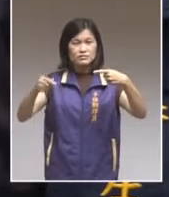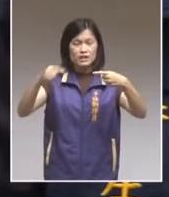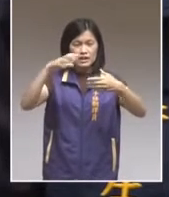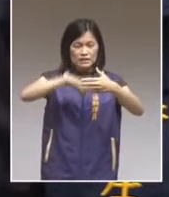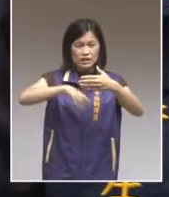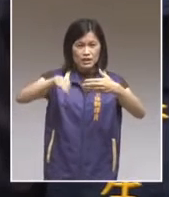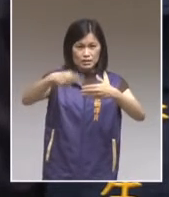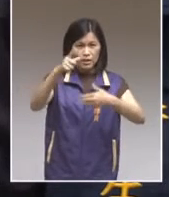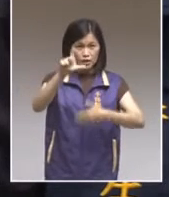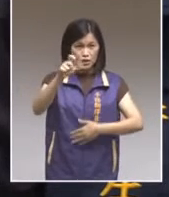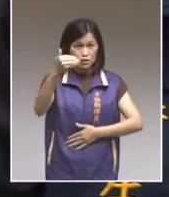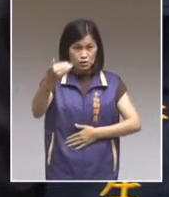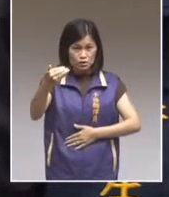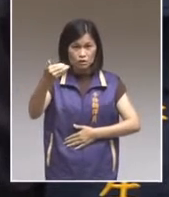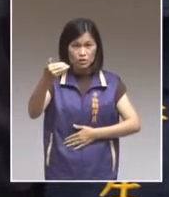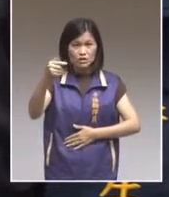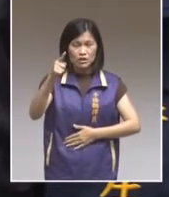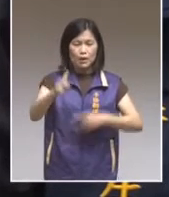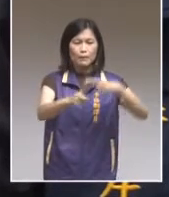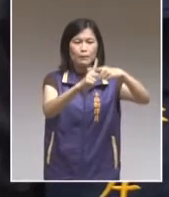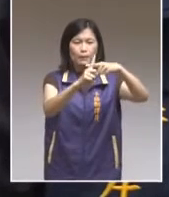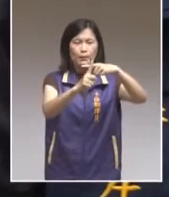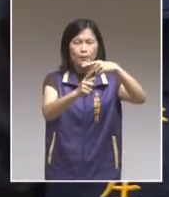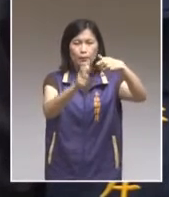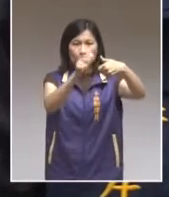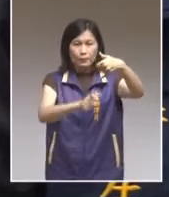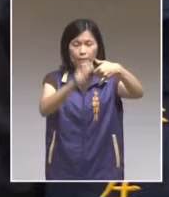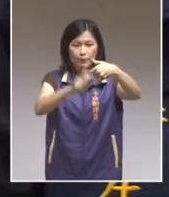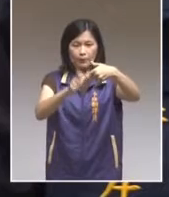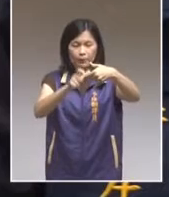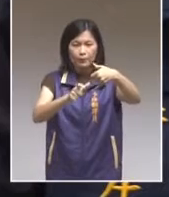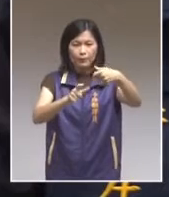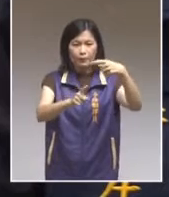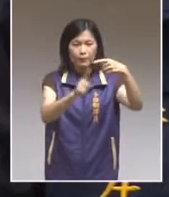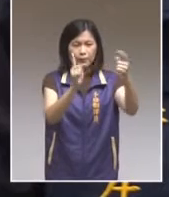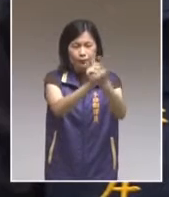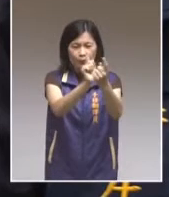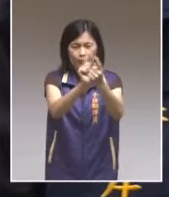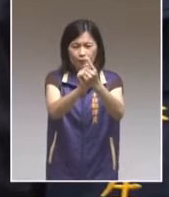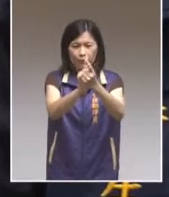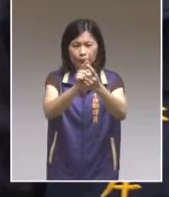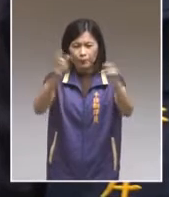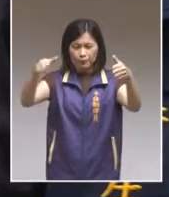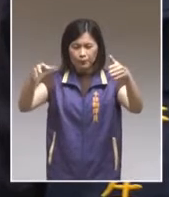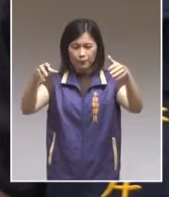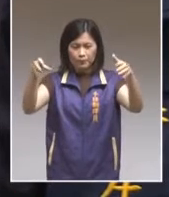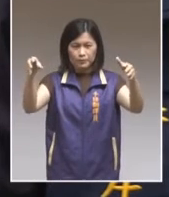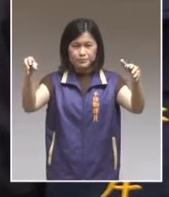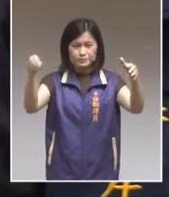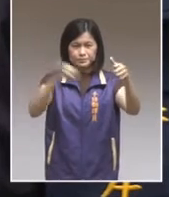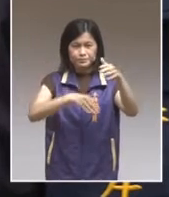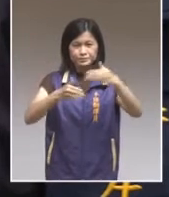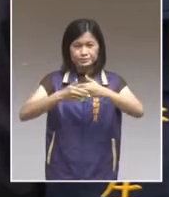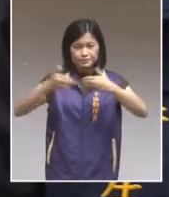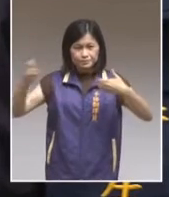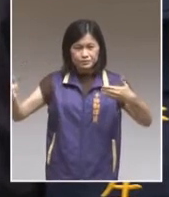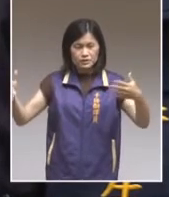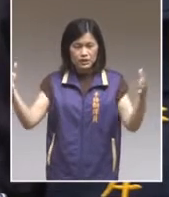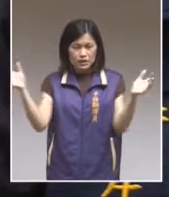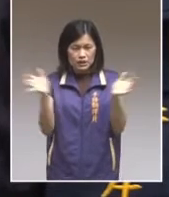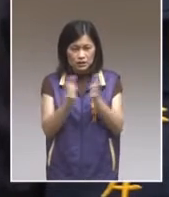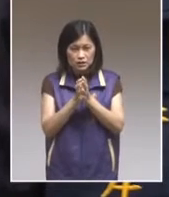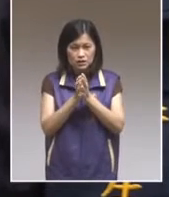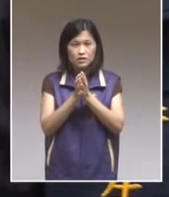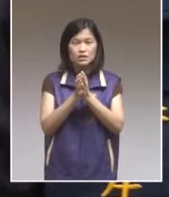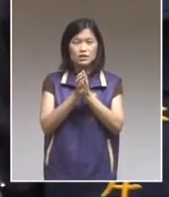位是因为确诊个案而框列在案的密切接触者，那这个部分总共加起来，好，